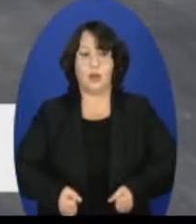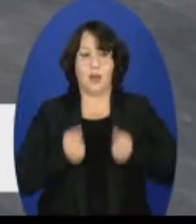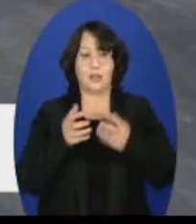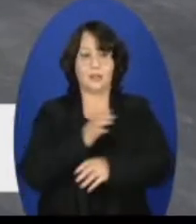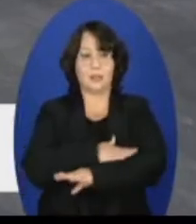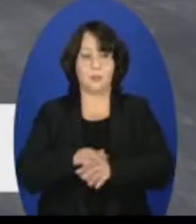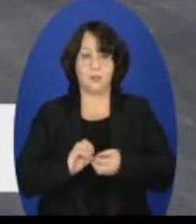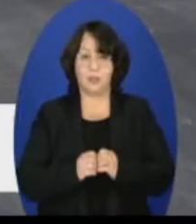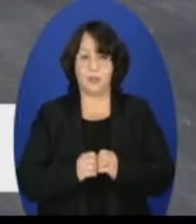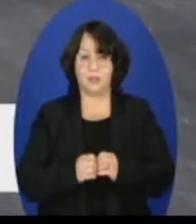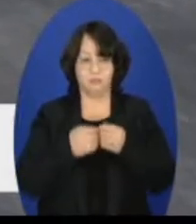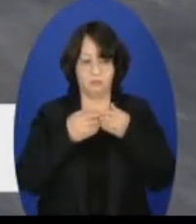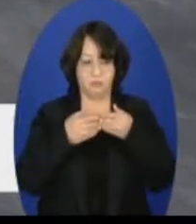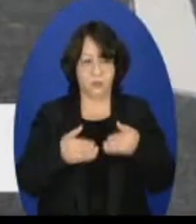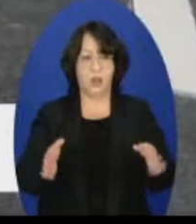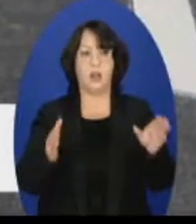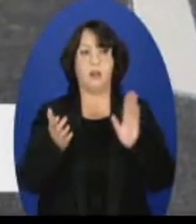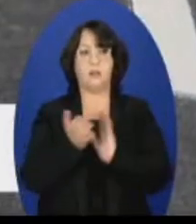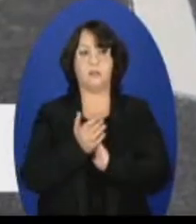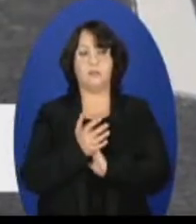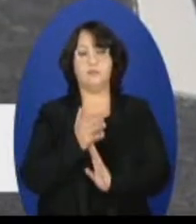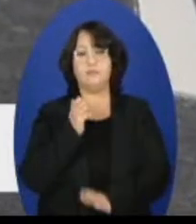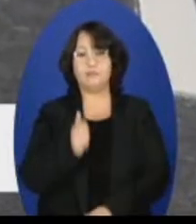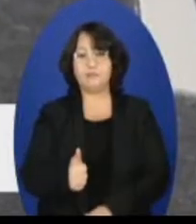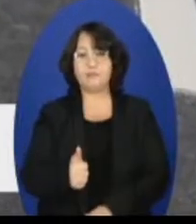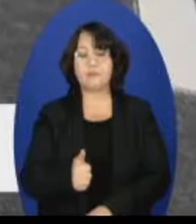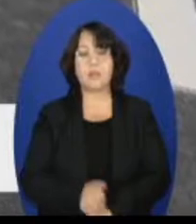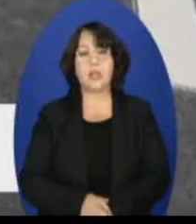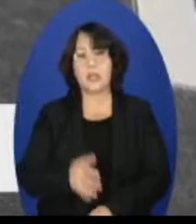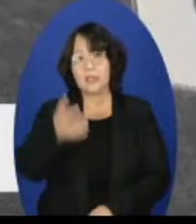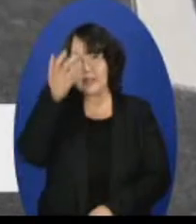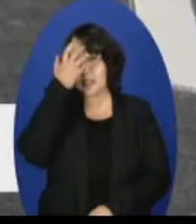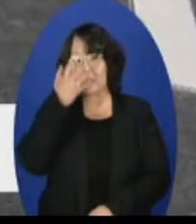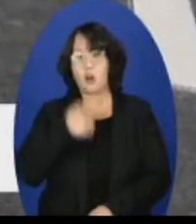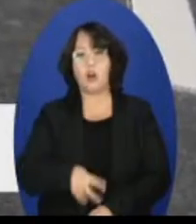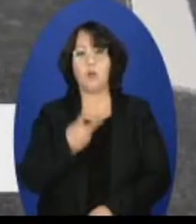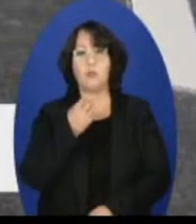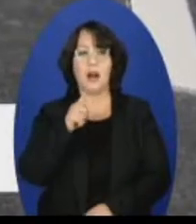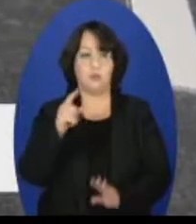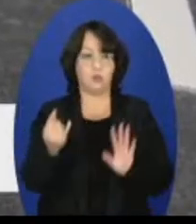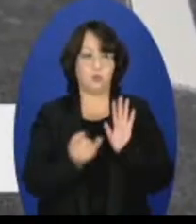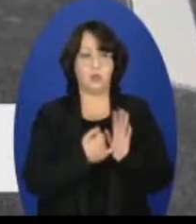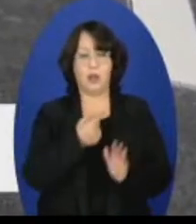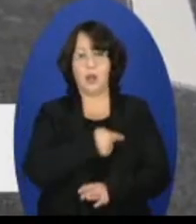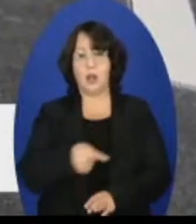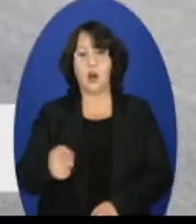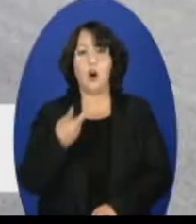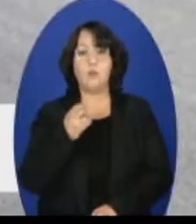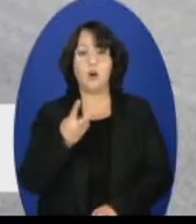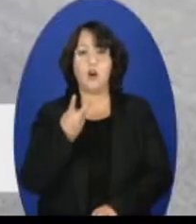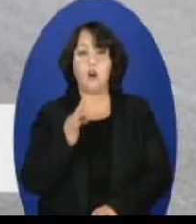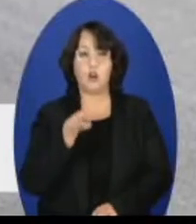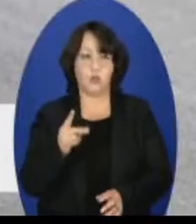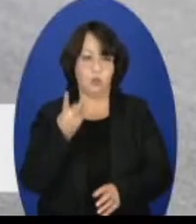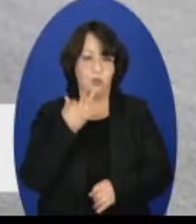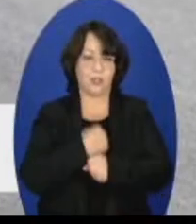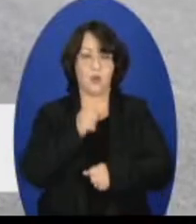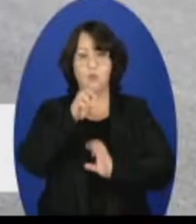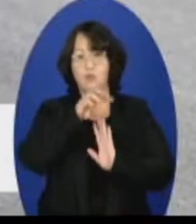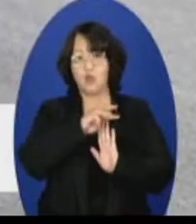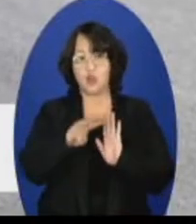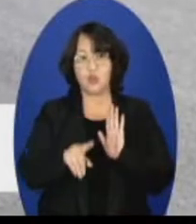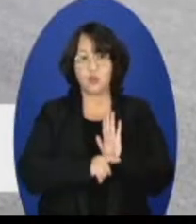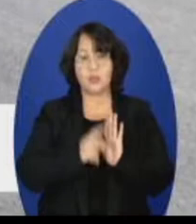замыг ашиглалтанд оруулж байна гэдгээ тайлбарлаж байна. За засгийн газрын хувьд 2016-аас 2020 оны үйл ажиллагааны